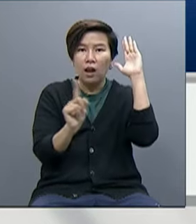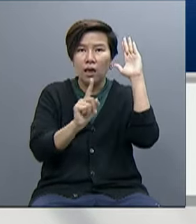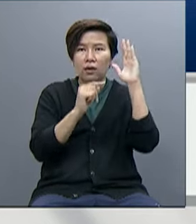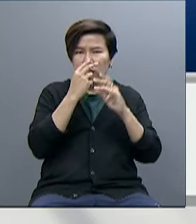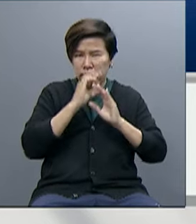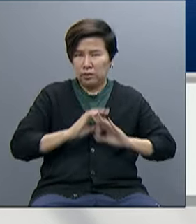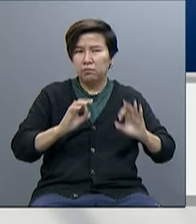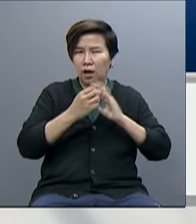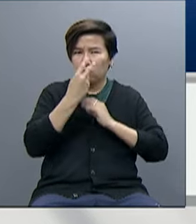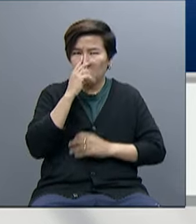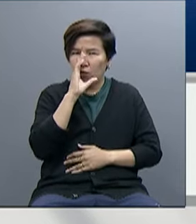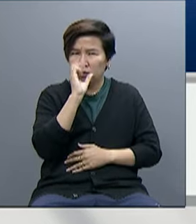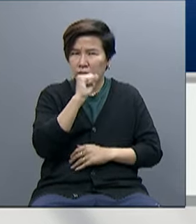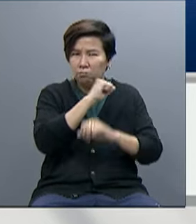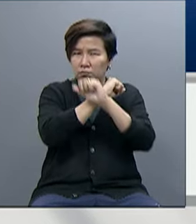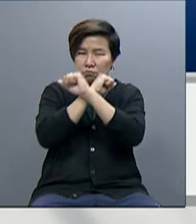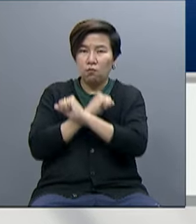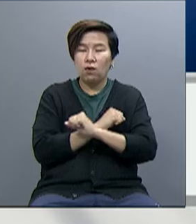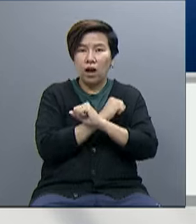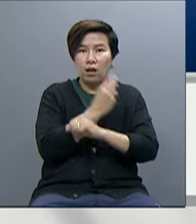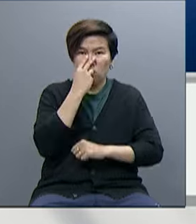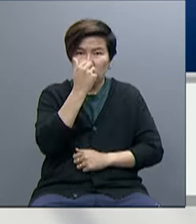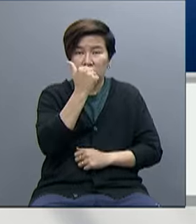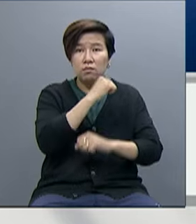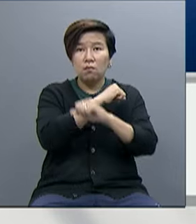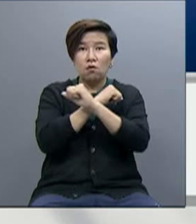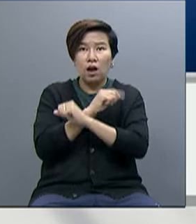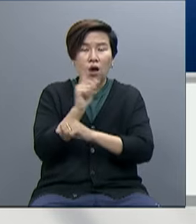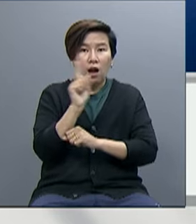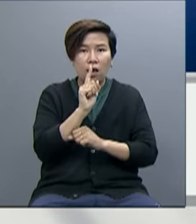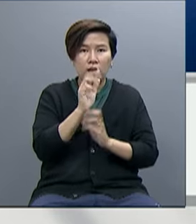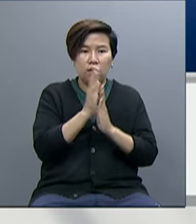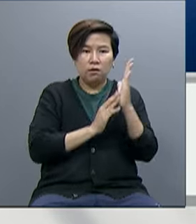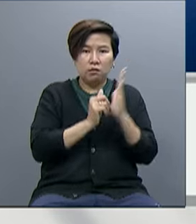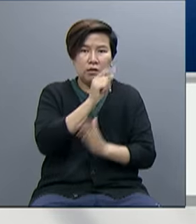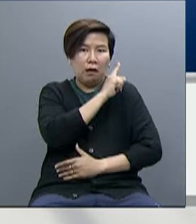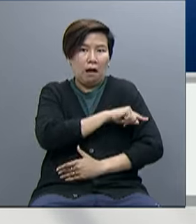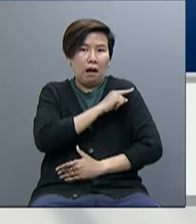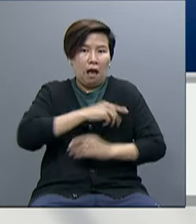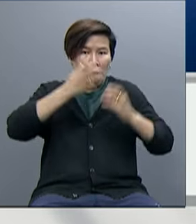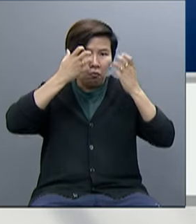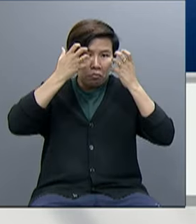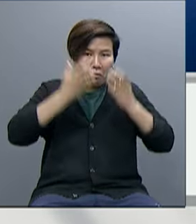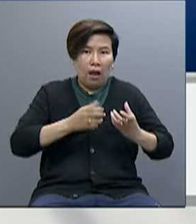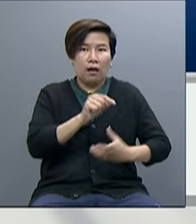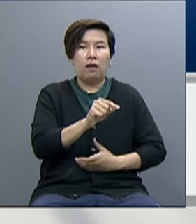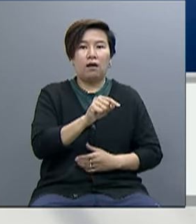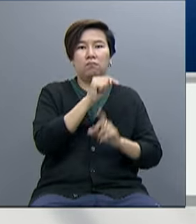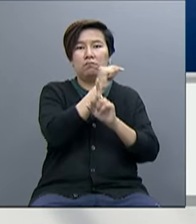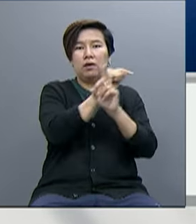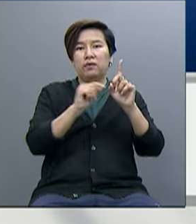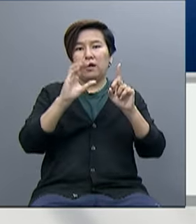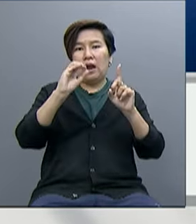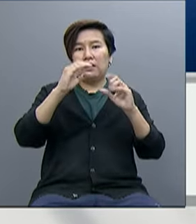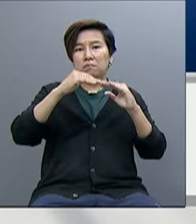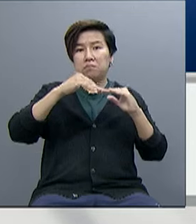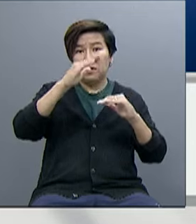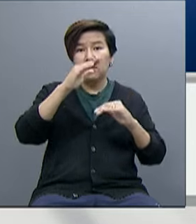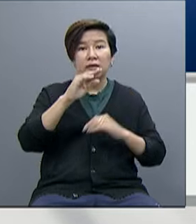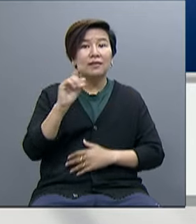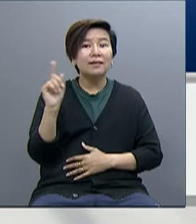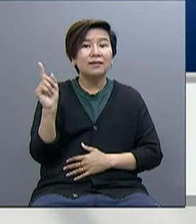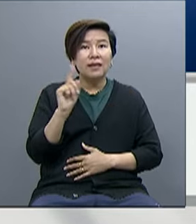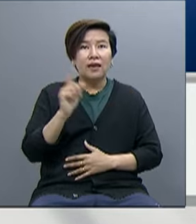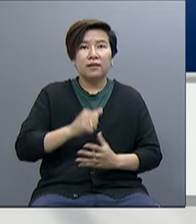เฝ้าระวังกันเป็นพิเศษค่ะเนื่องจากพบการฟอกขาวในระดับรุนแรงแล้วมากกว่า 50%ขึ้นไปนะคะก็คือที่